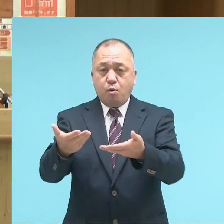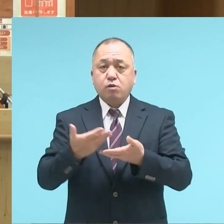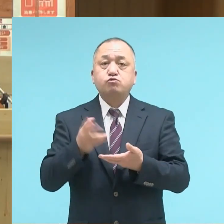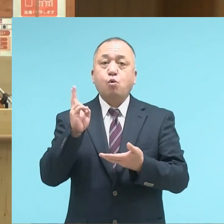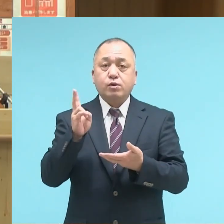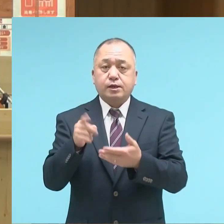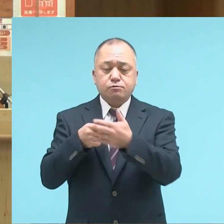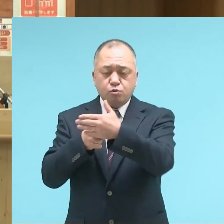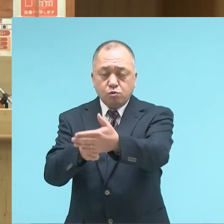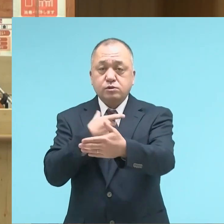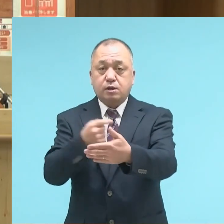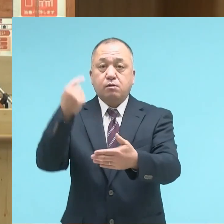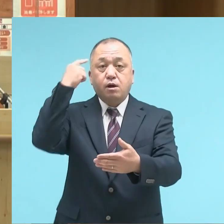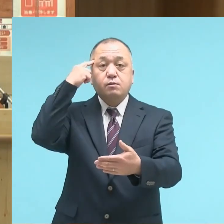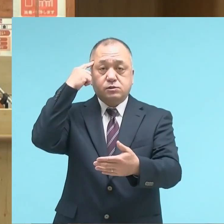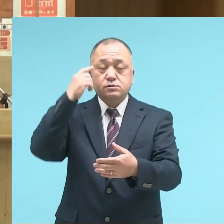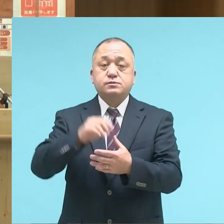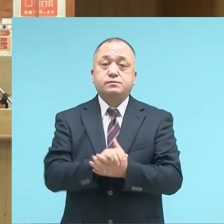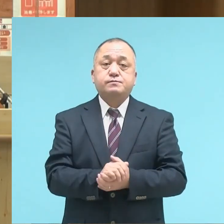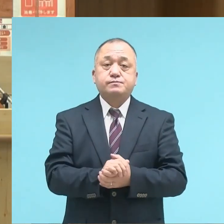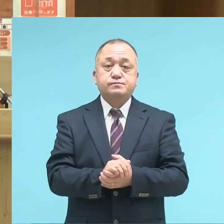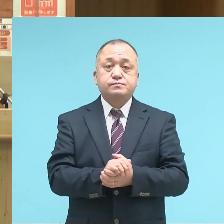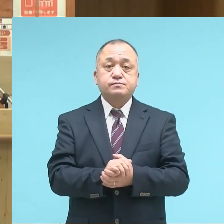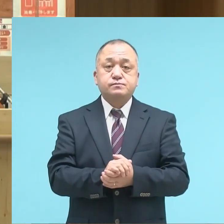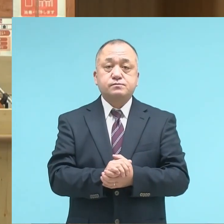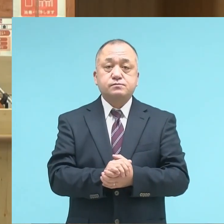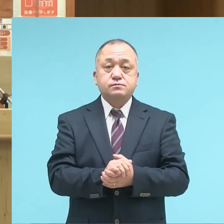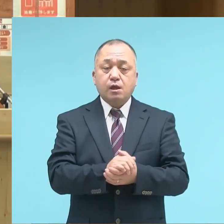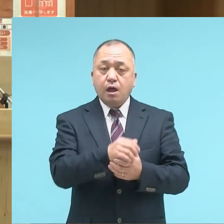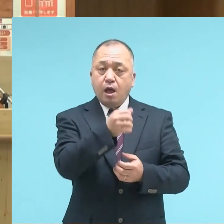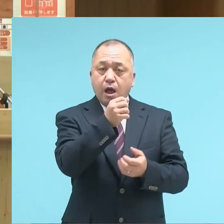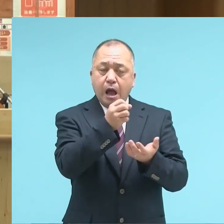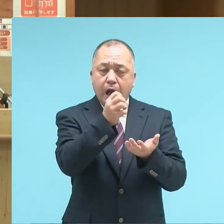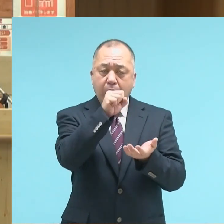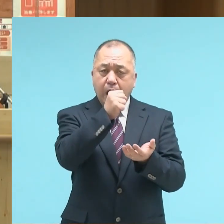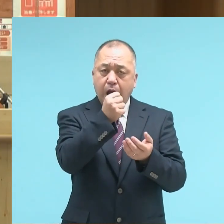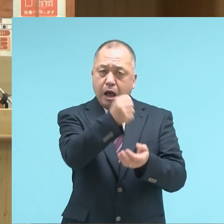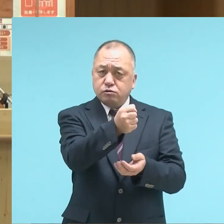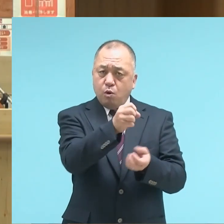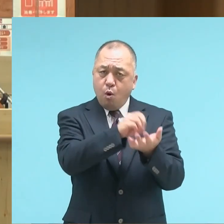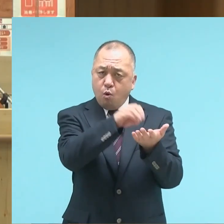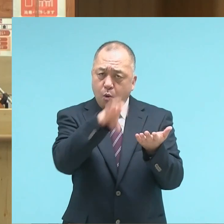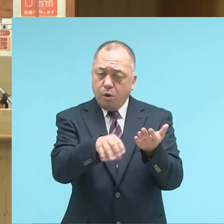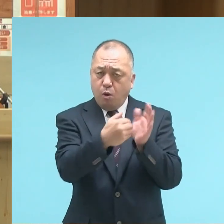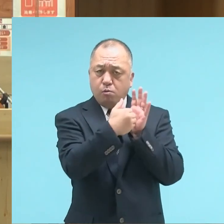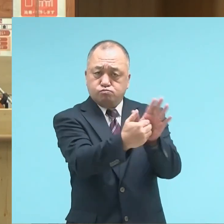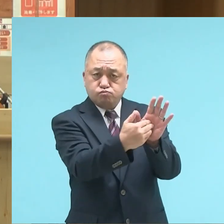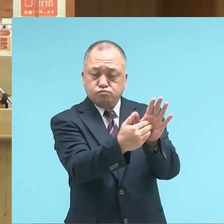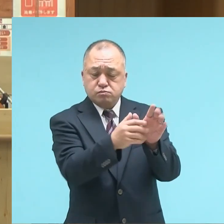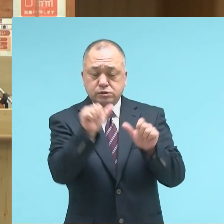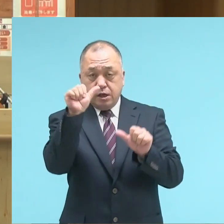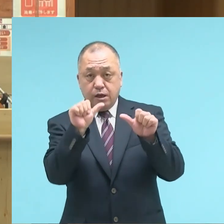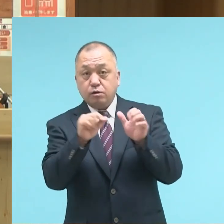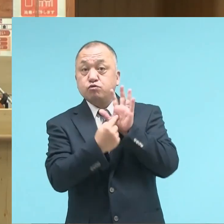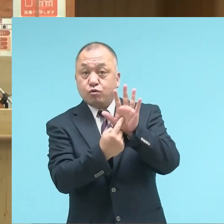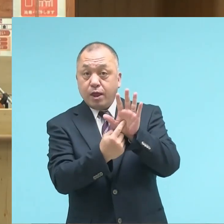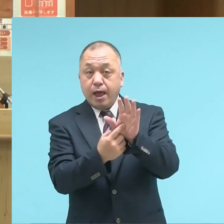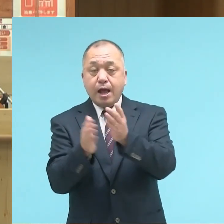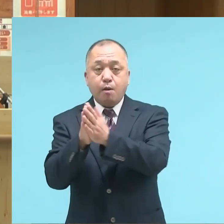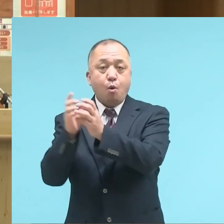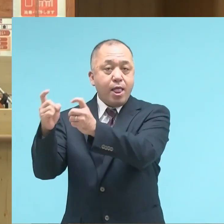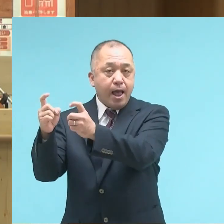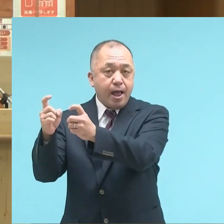ています。 こうした動きは過去の分を拒否する姿勢を示すことでですね、この前来と通知された